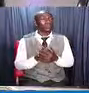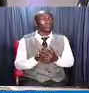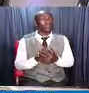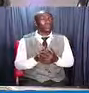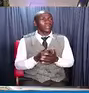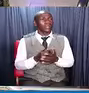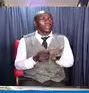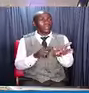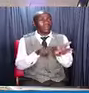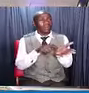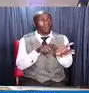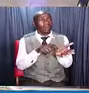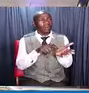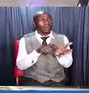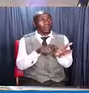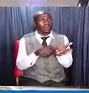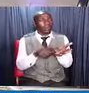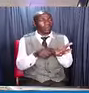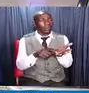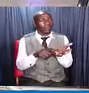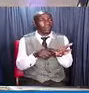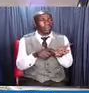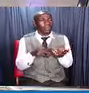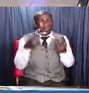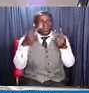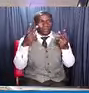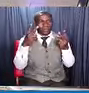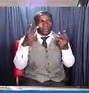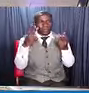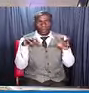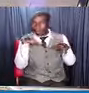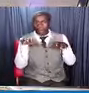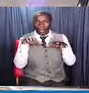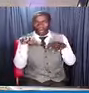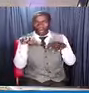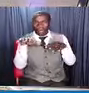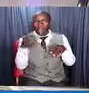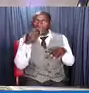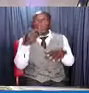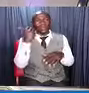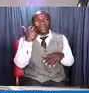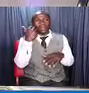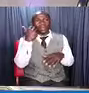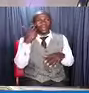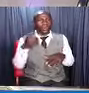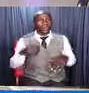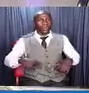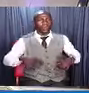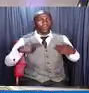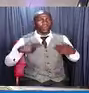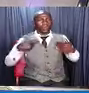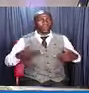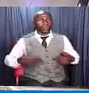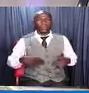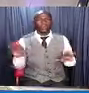Na waswahili wanasema. And the wise men say. Ukiona fisa amekula yule mgonjwa. When you see the hair had been eaten of the visitor. Wewe mzima ziba